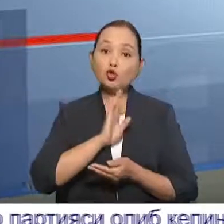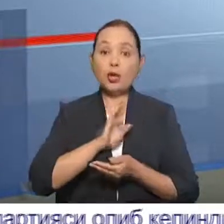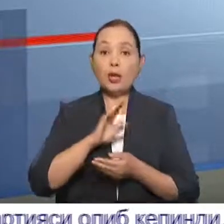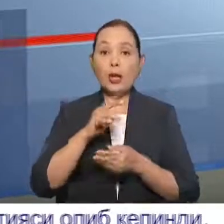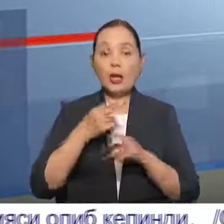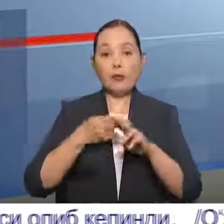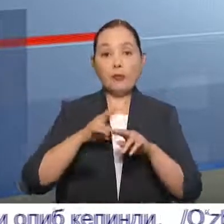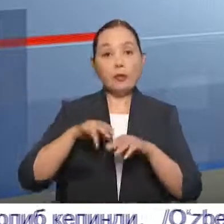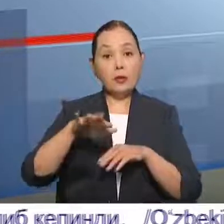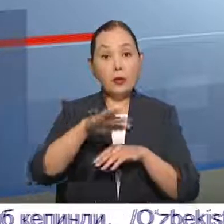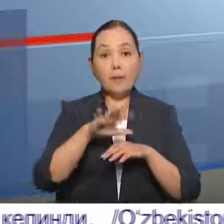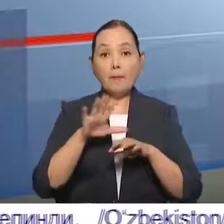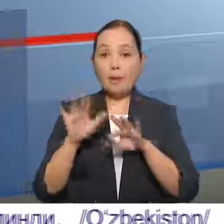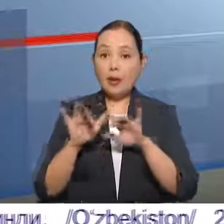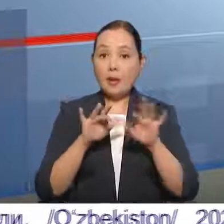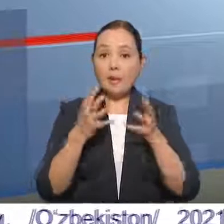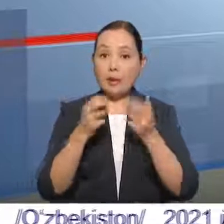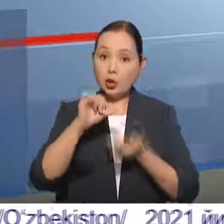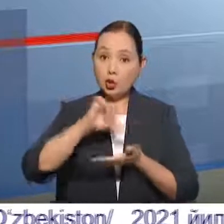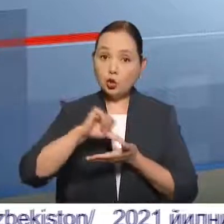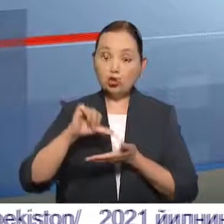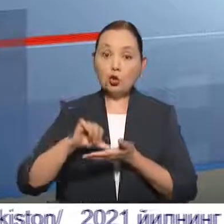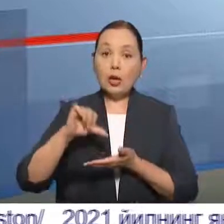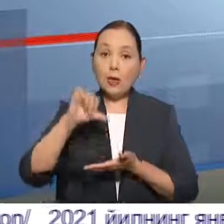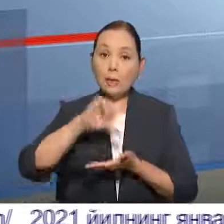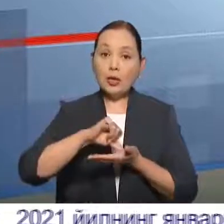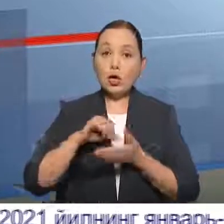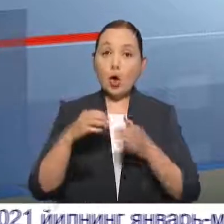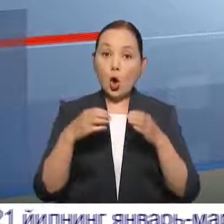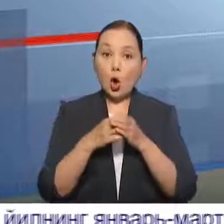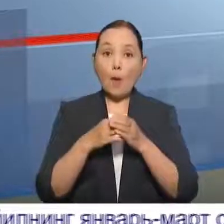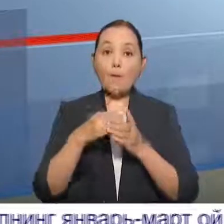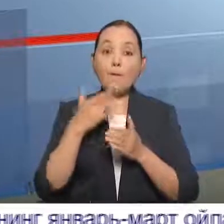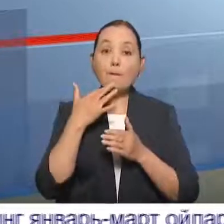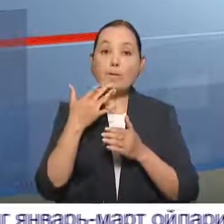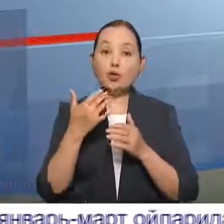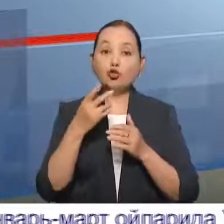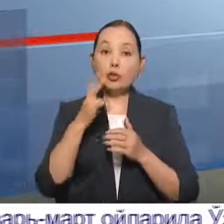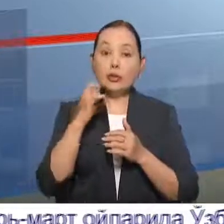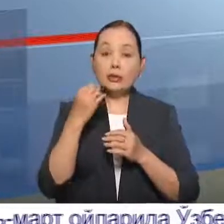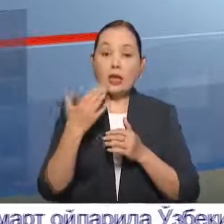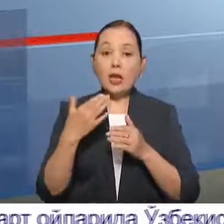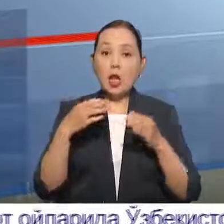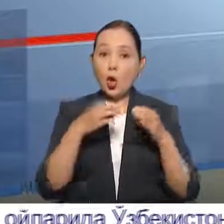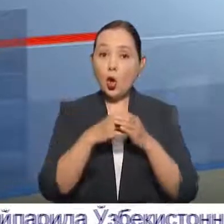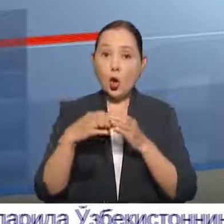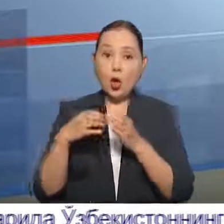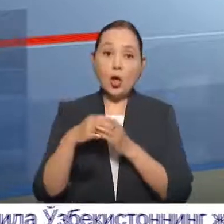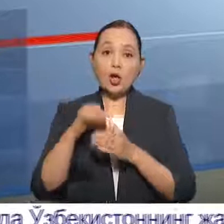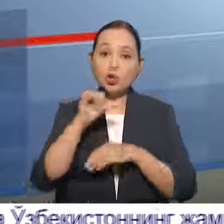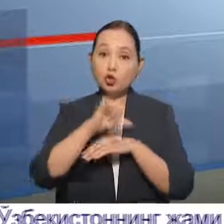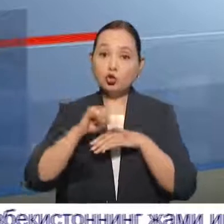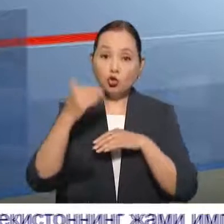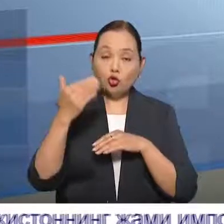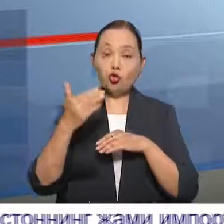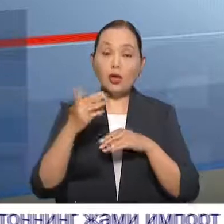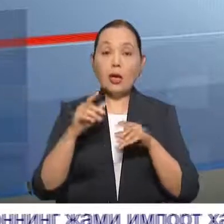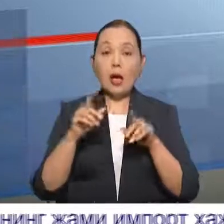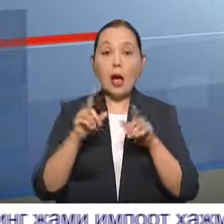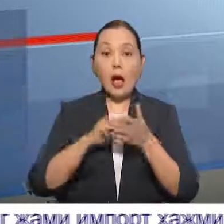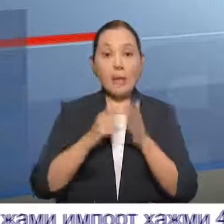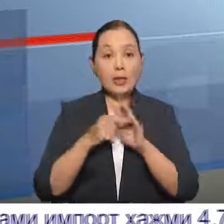дипломатии мероприятии приняли участие представители комитета по между национальным отношениям и дружественным связям с зарубежными странами при